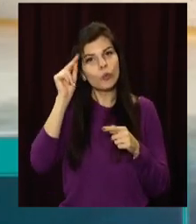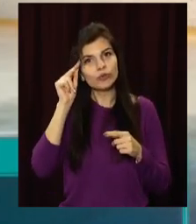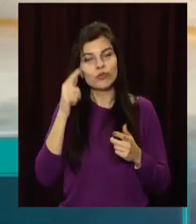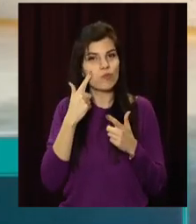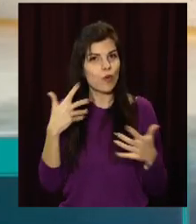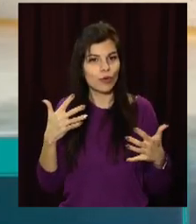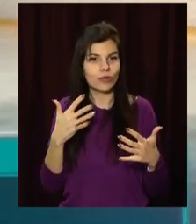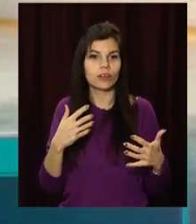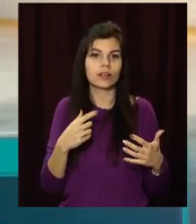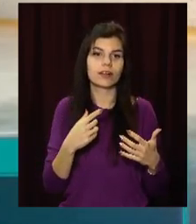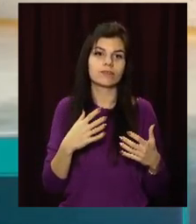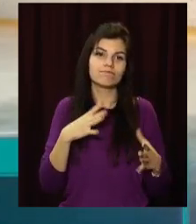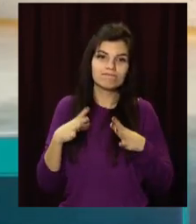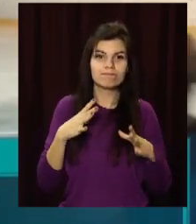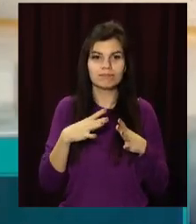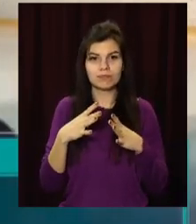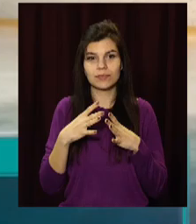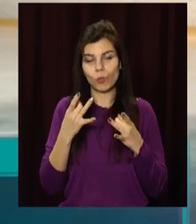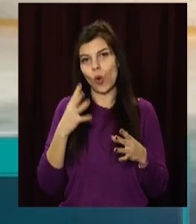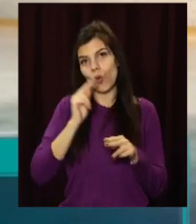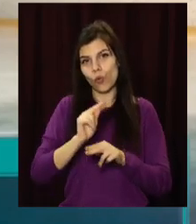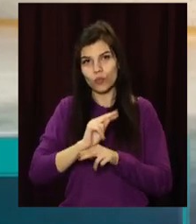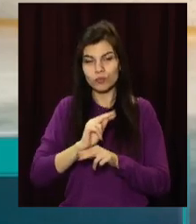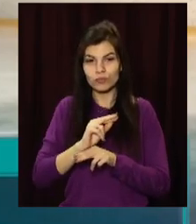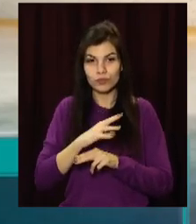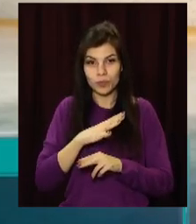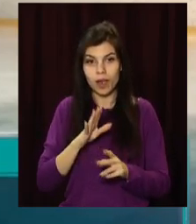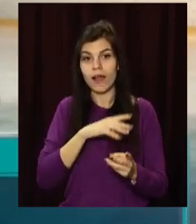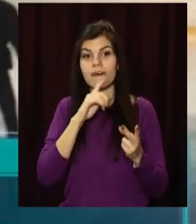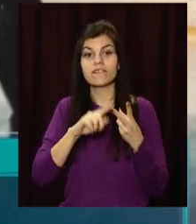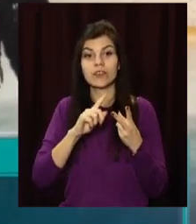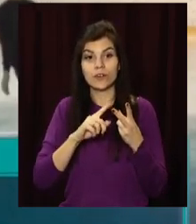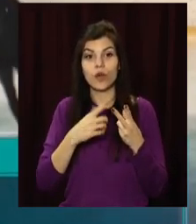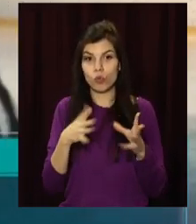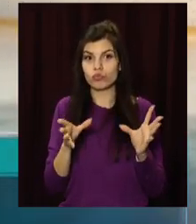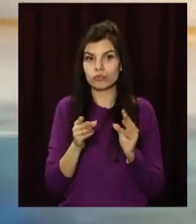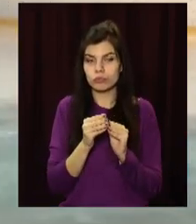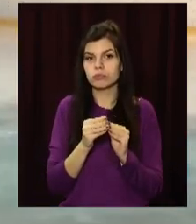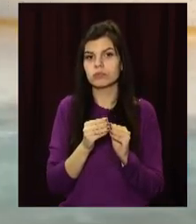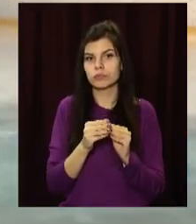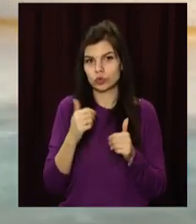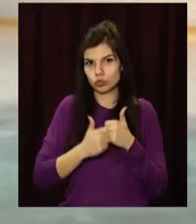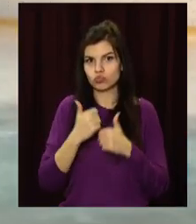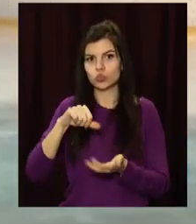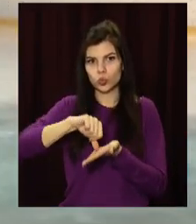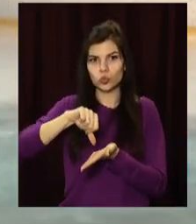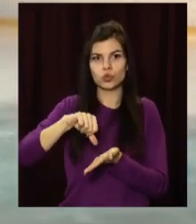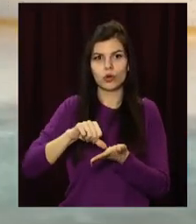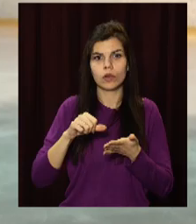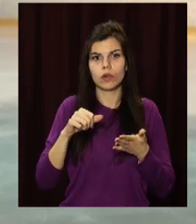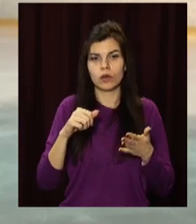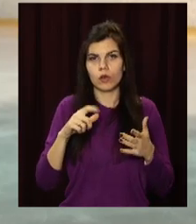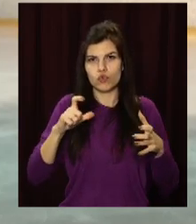юнацьких Олімпійських ігор 2020 року у Швейцарії. Софія – третя партнерка в його спортивній кар'єрі, каже Артем. З першої у